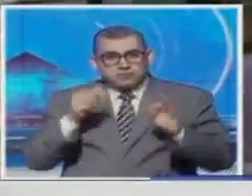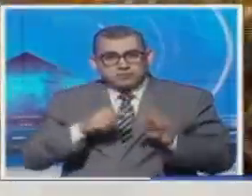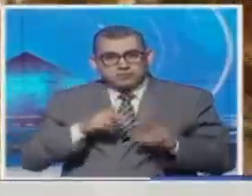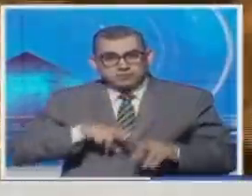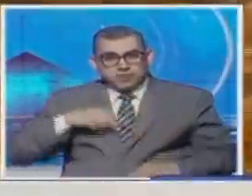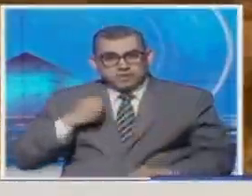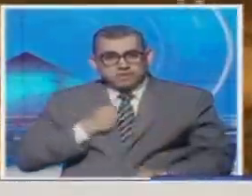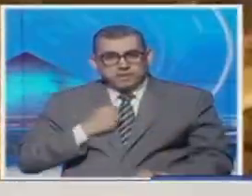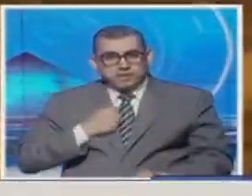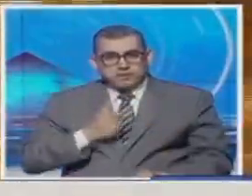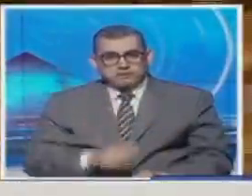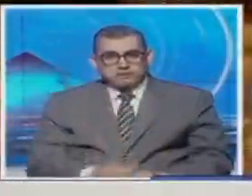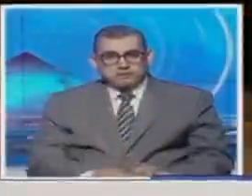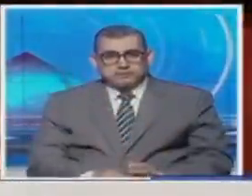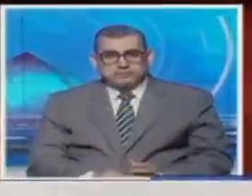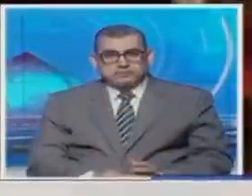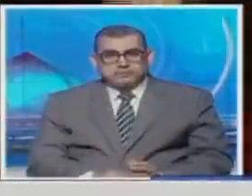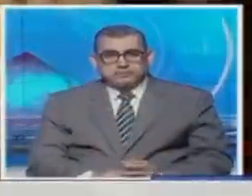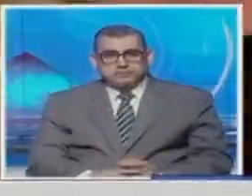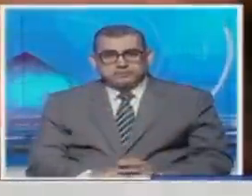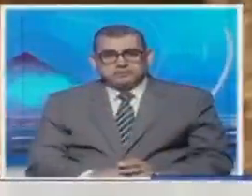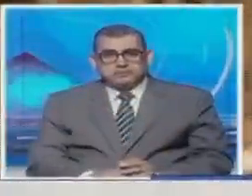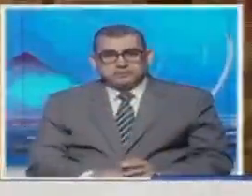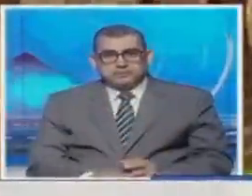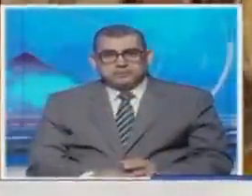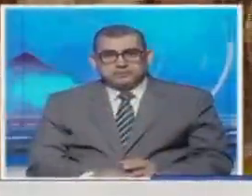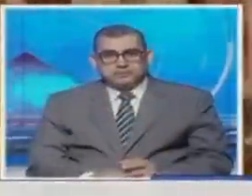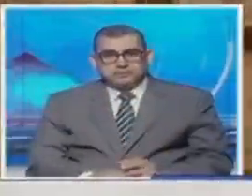الناس. بكام دي؟